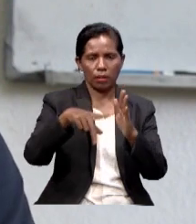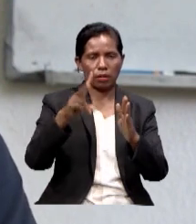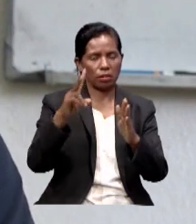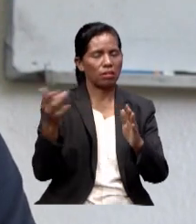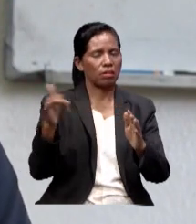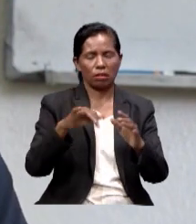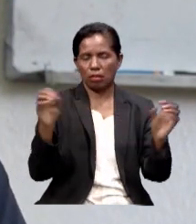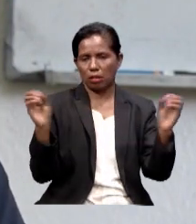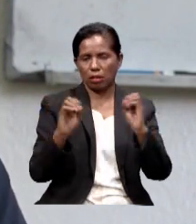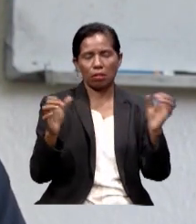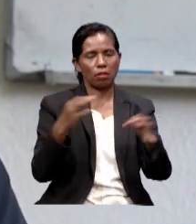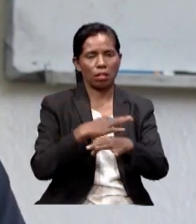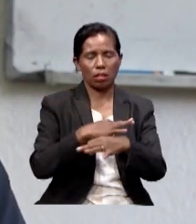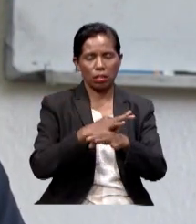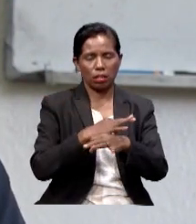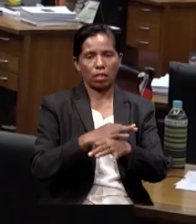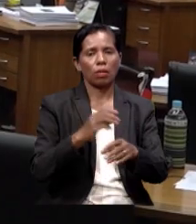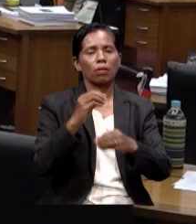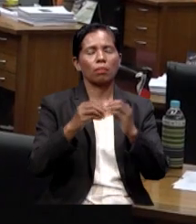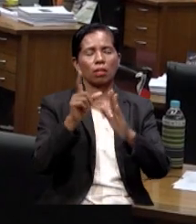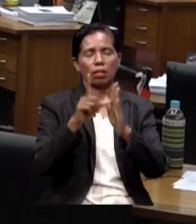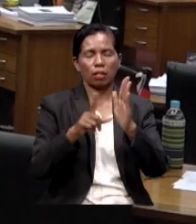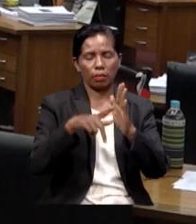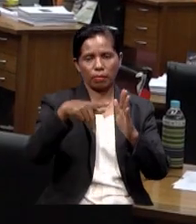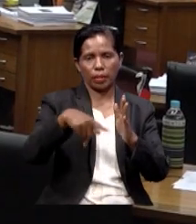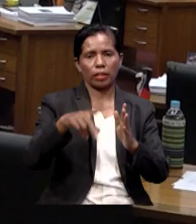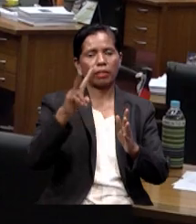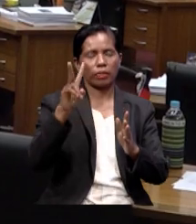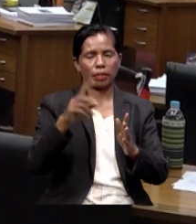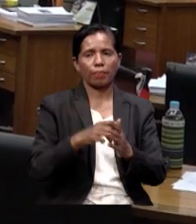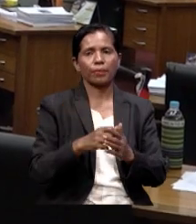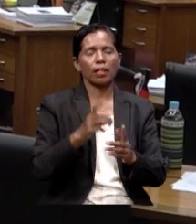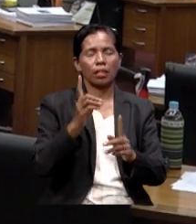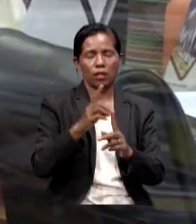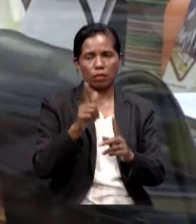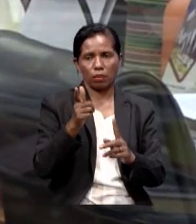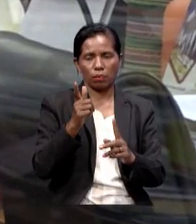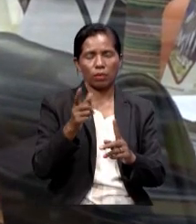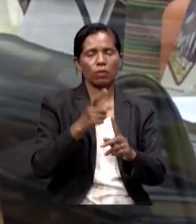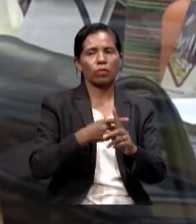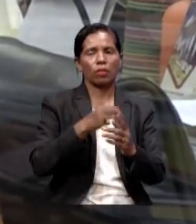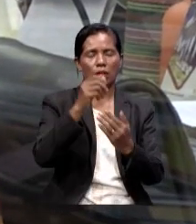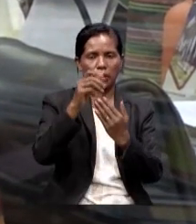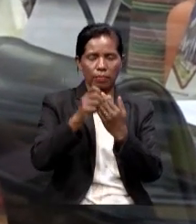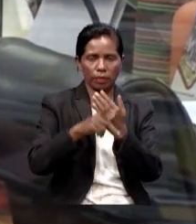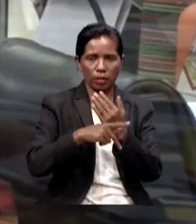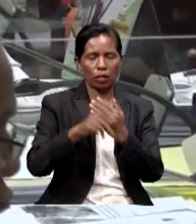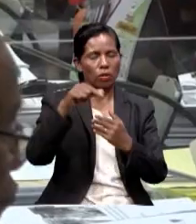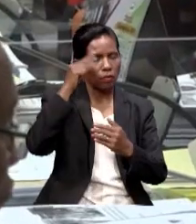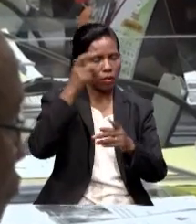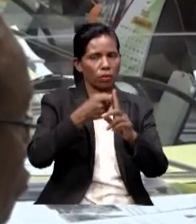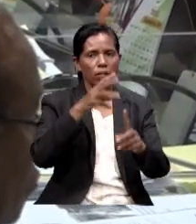atau bele hadiah pensau kita di sana. Iha loron Ruanulu fulang Abril tinan rihun rua Ruanulu guvernu lihusi